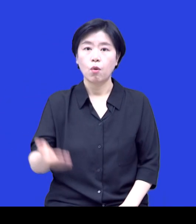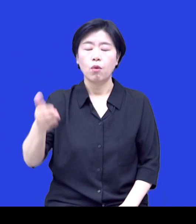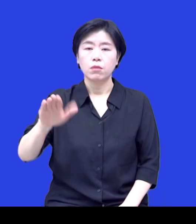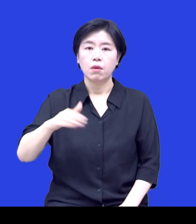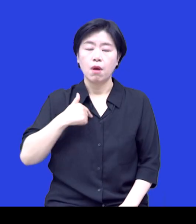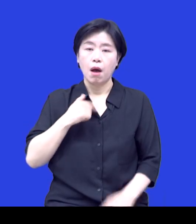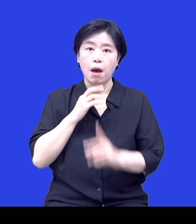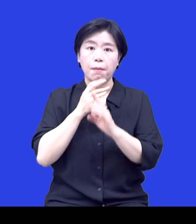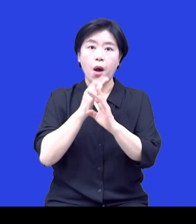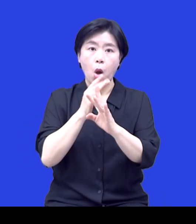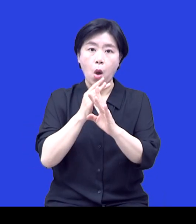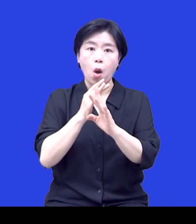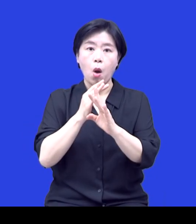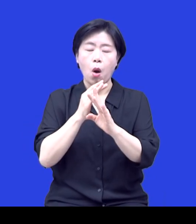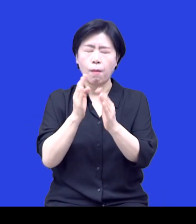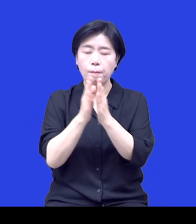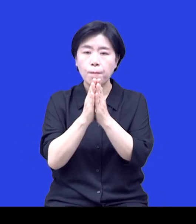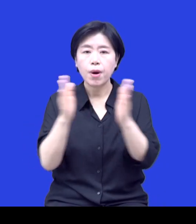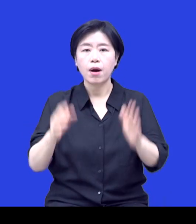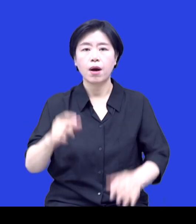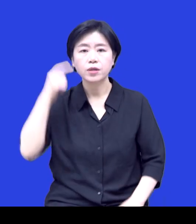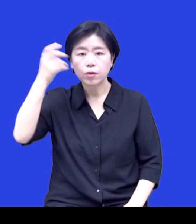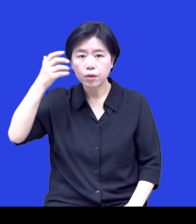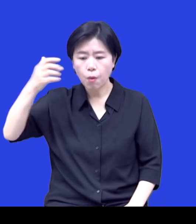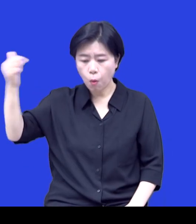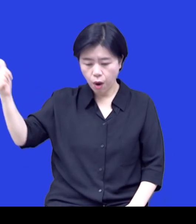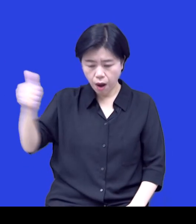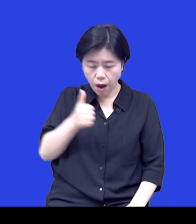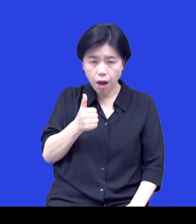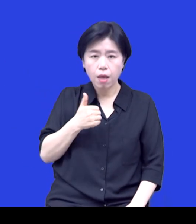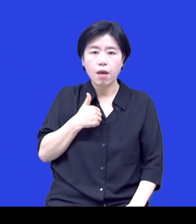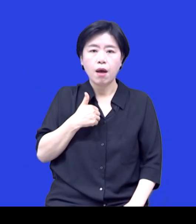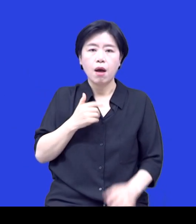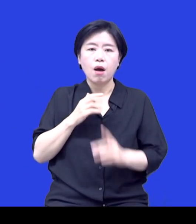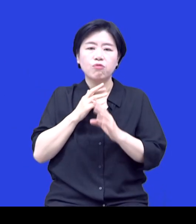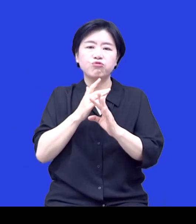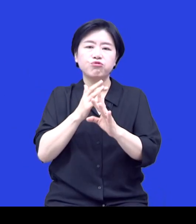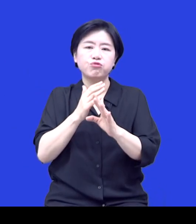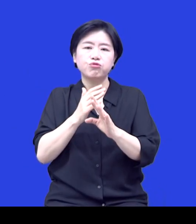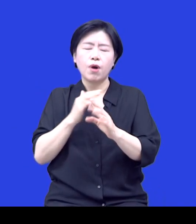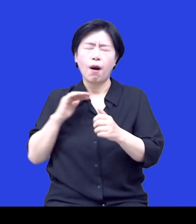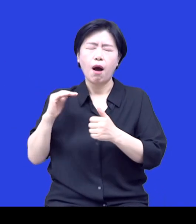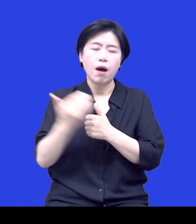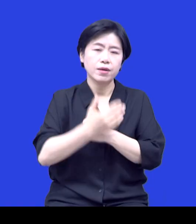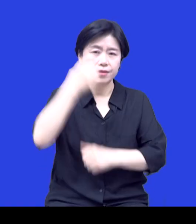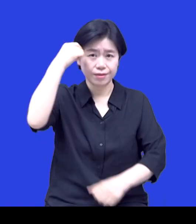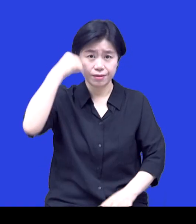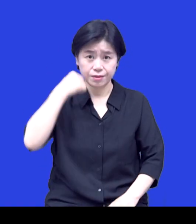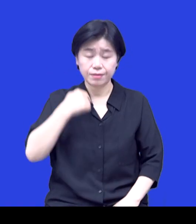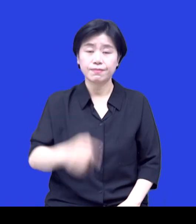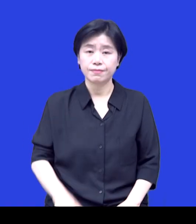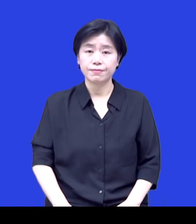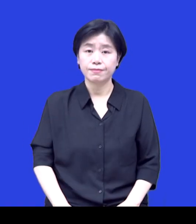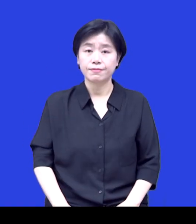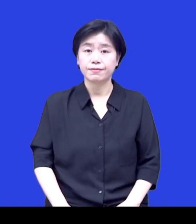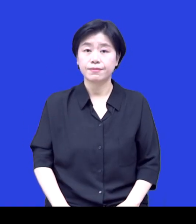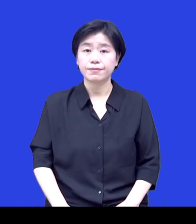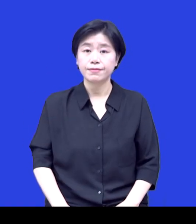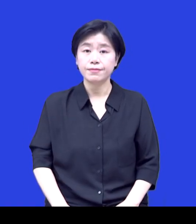순간에 성령께서 그냥 불같이 나를 감싸면서 예. 그러면서